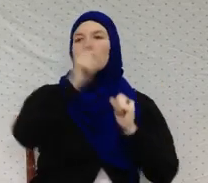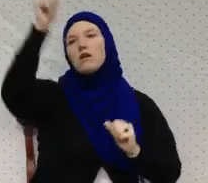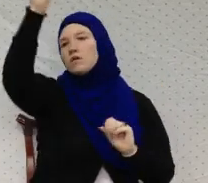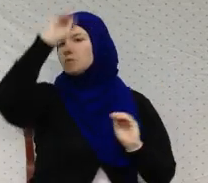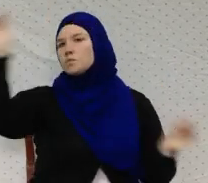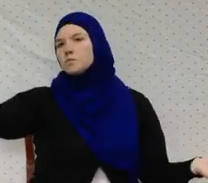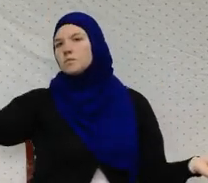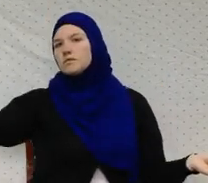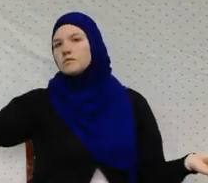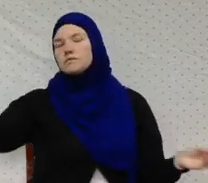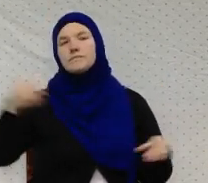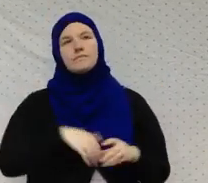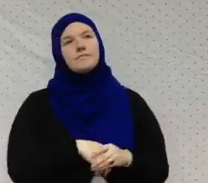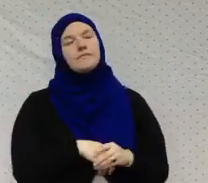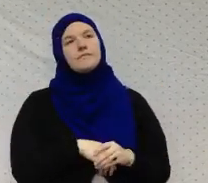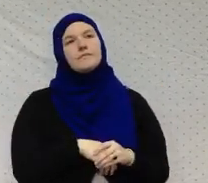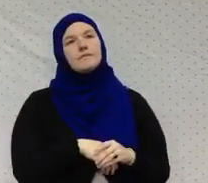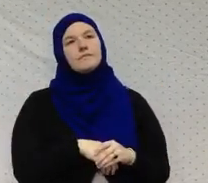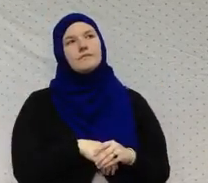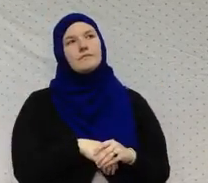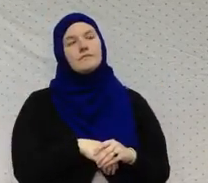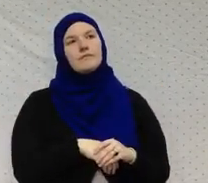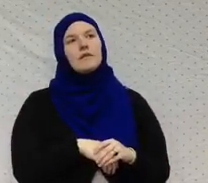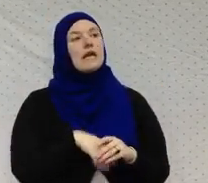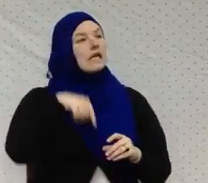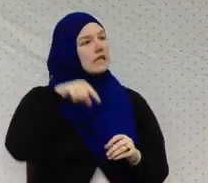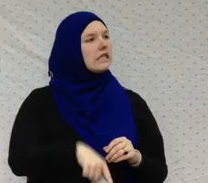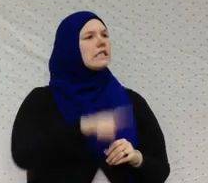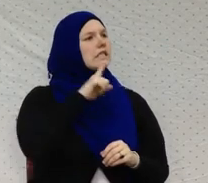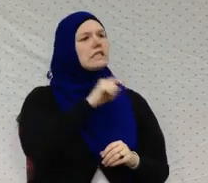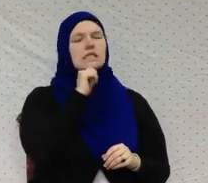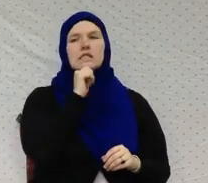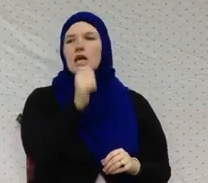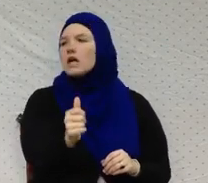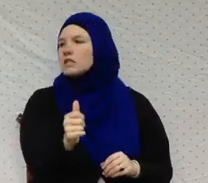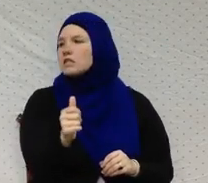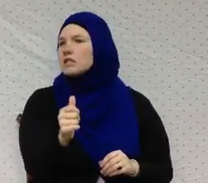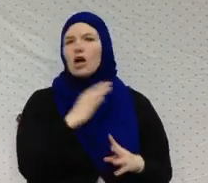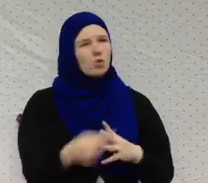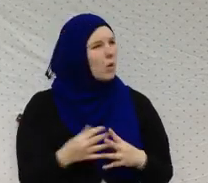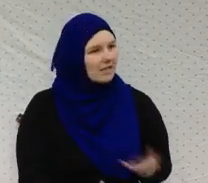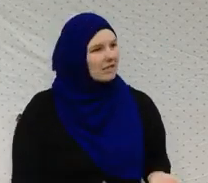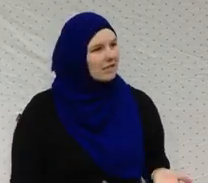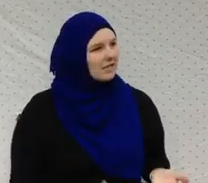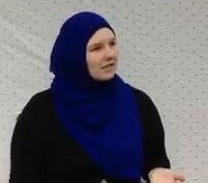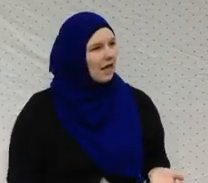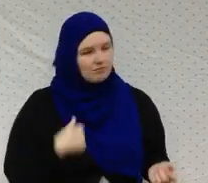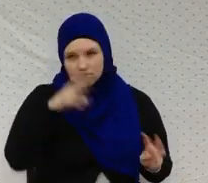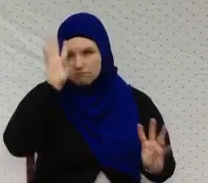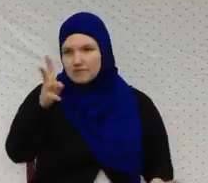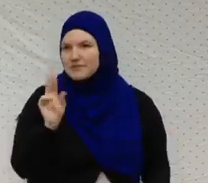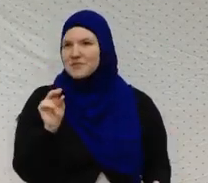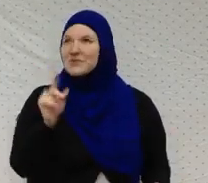partners with Allah subhanahu wa ta'ala. وبذلك أمرت. This is not a